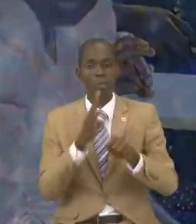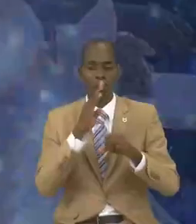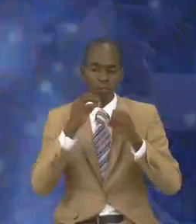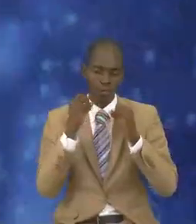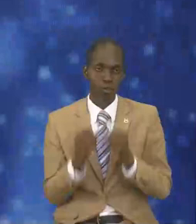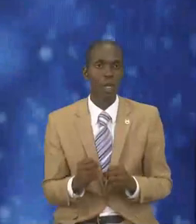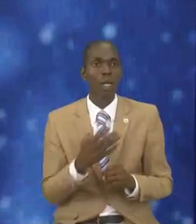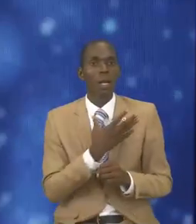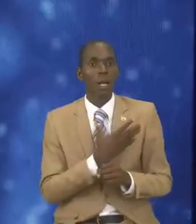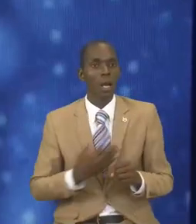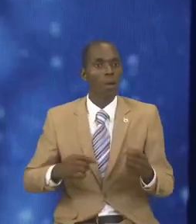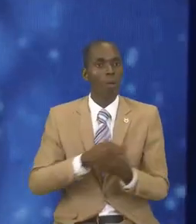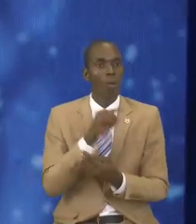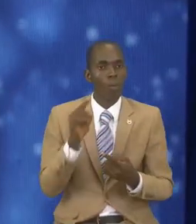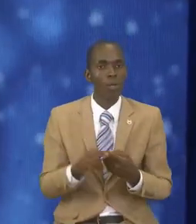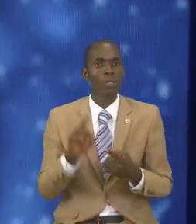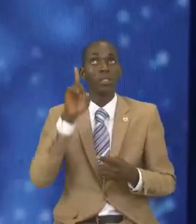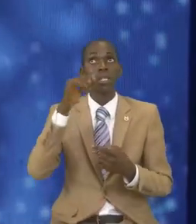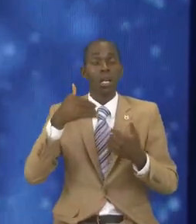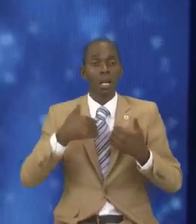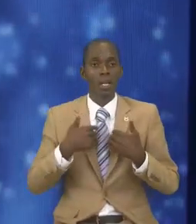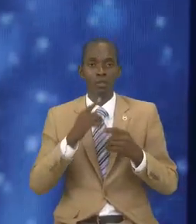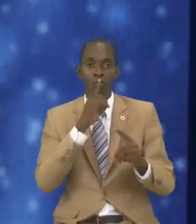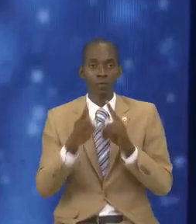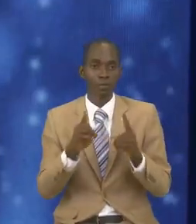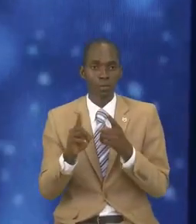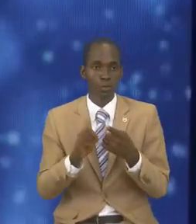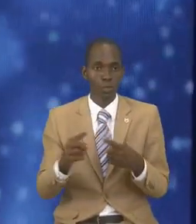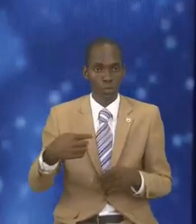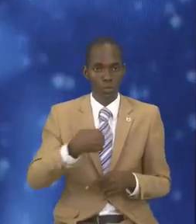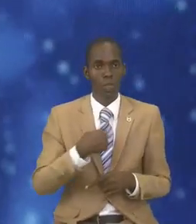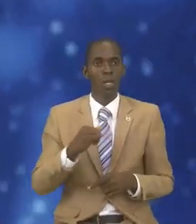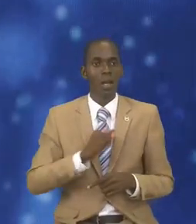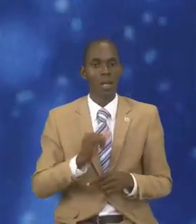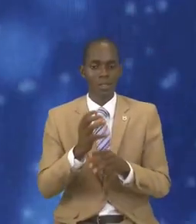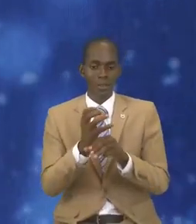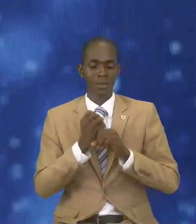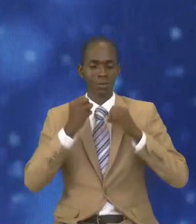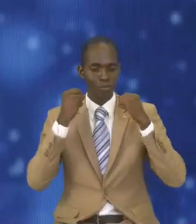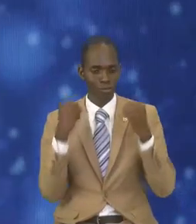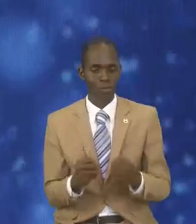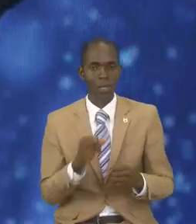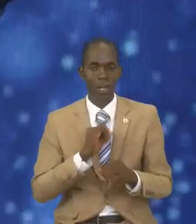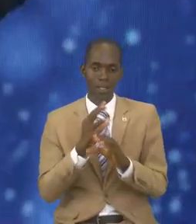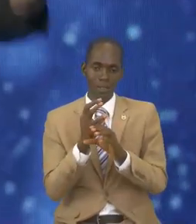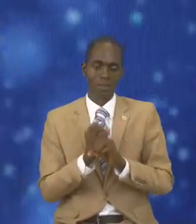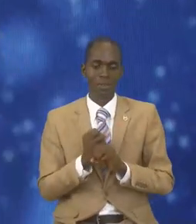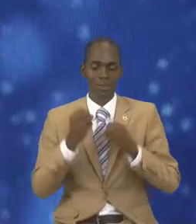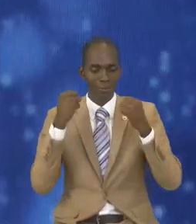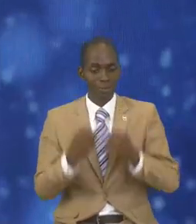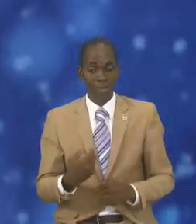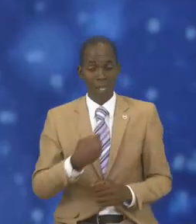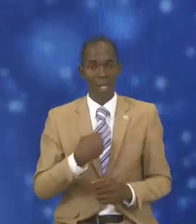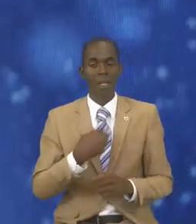Fortifie, courage, courage. Et comme il me parlait, je repris des forces. Je repris des forces.